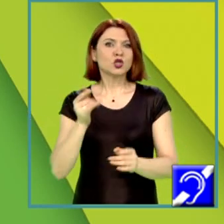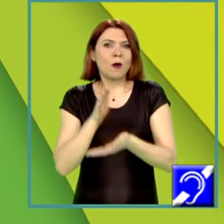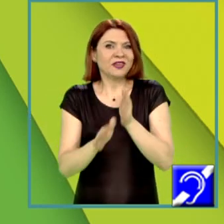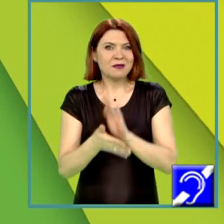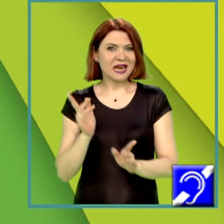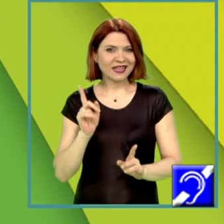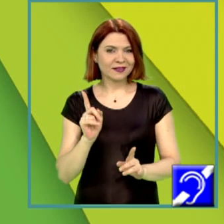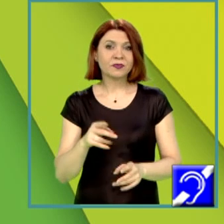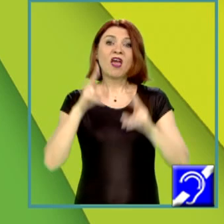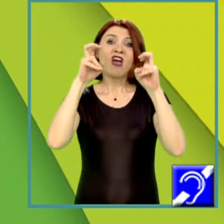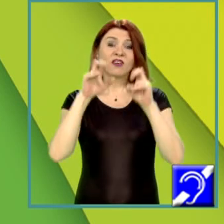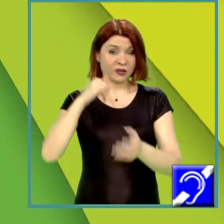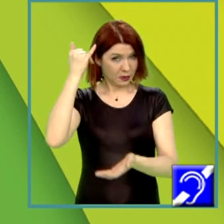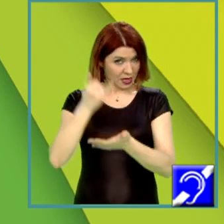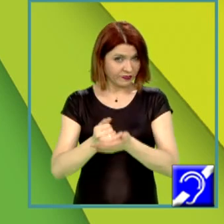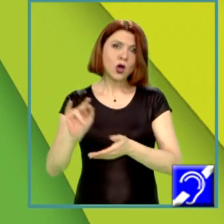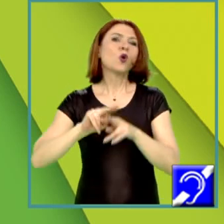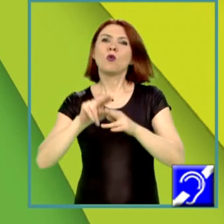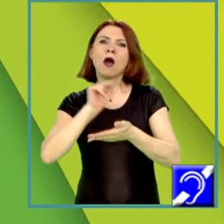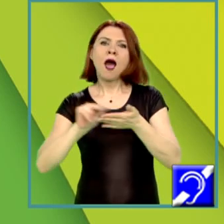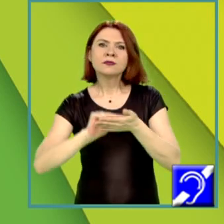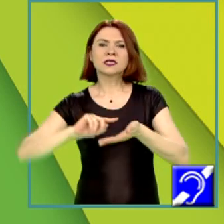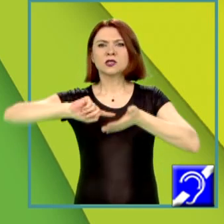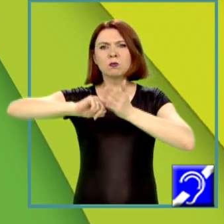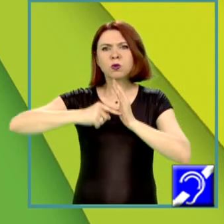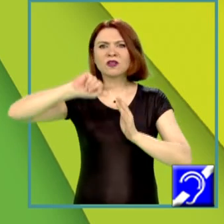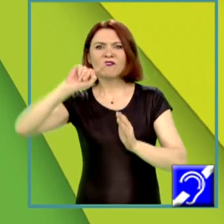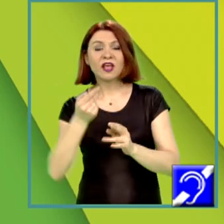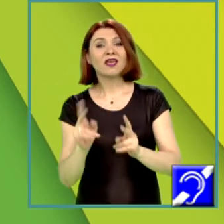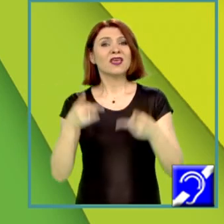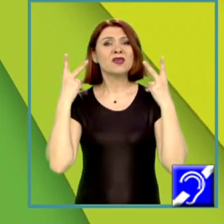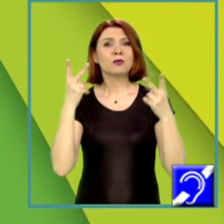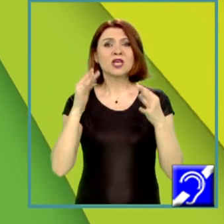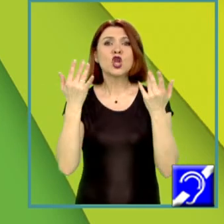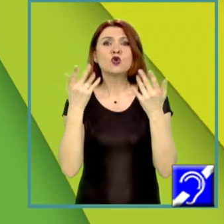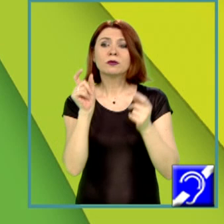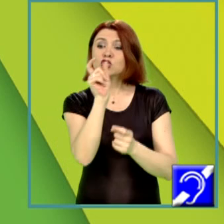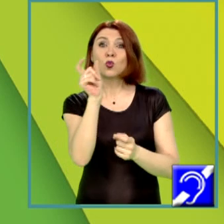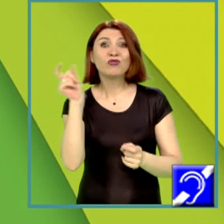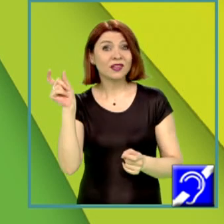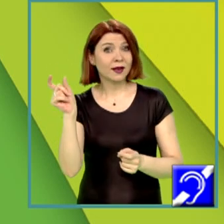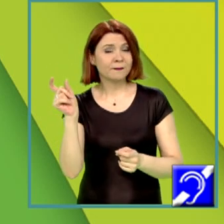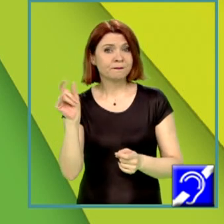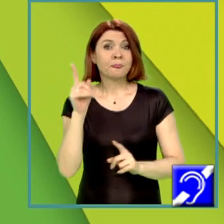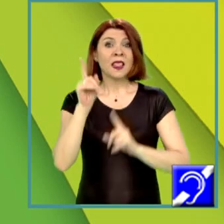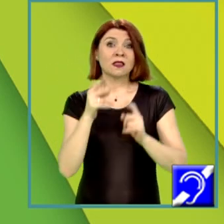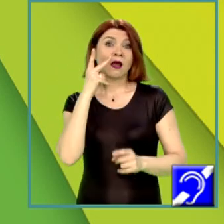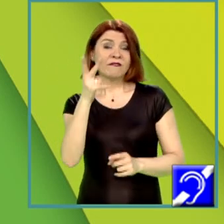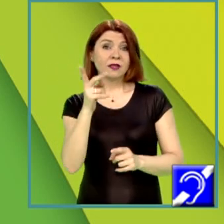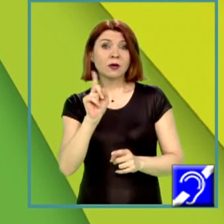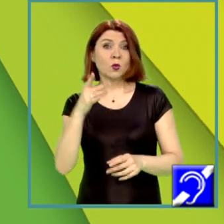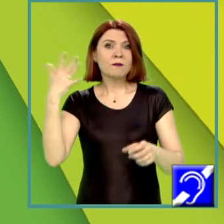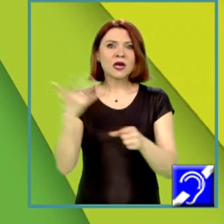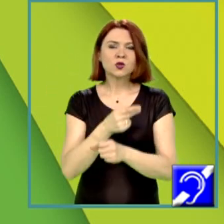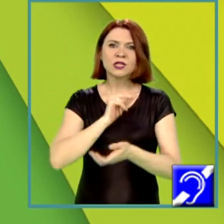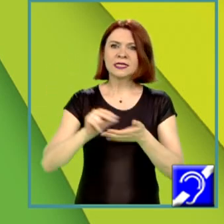terminat verificăm întradevăr ortografia și punctuația dar important să numărăm și cuvintele și dacă vedem că nu